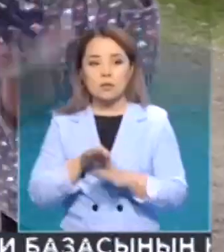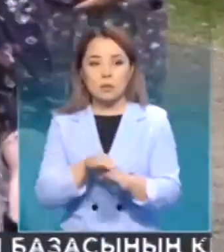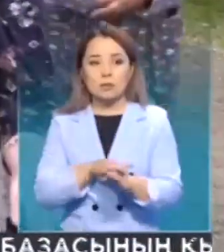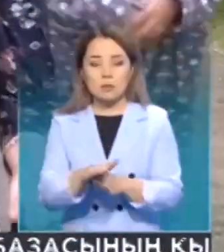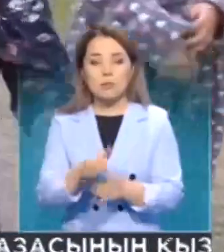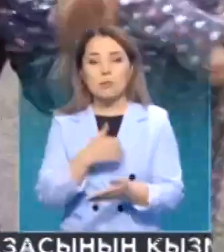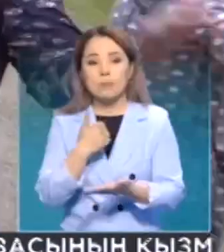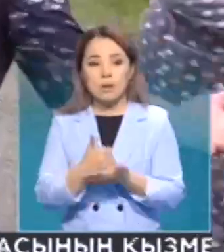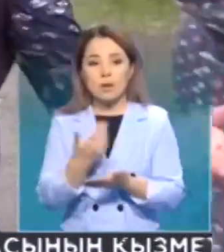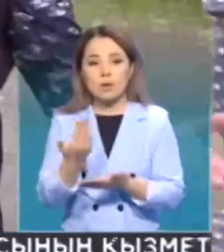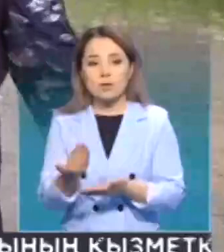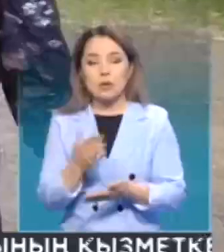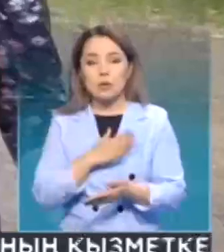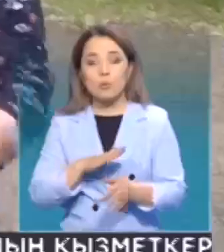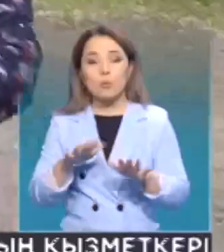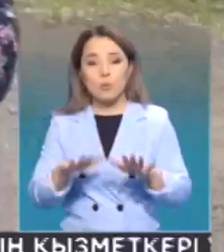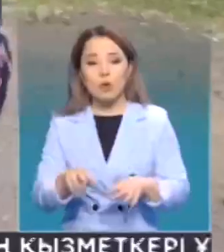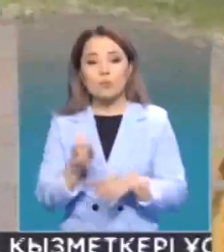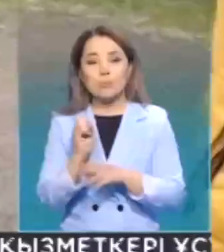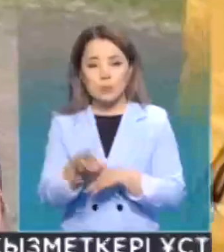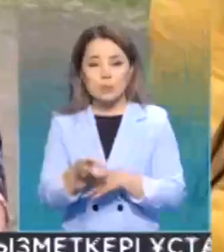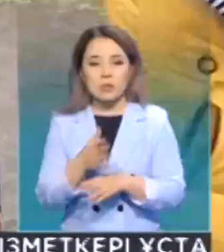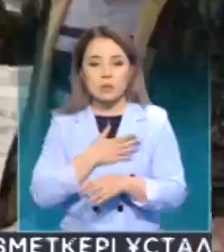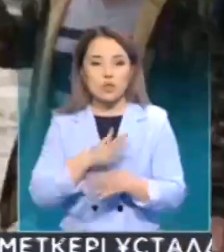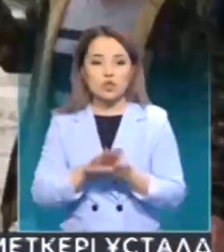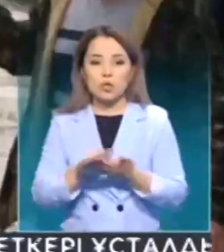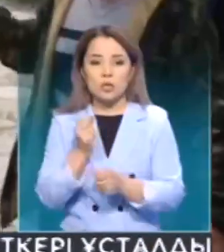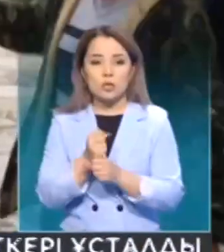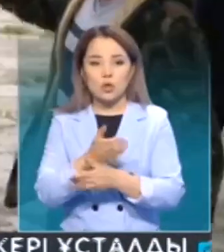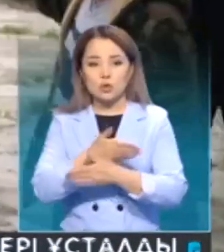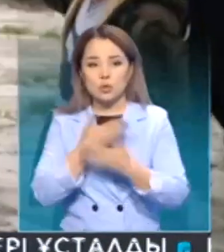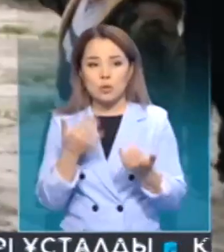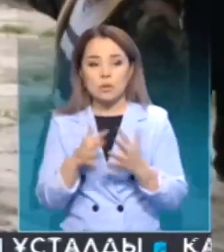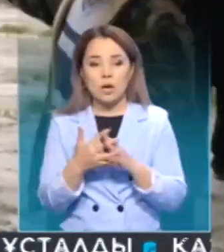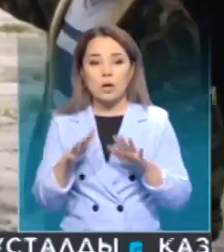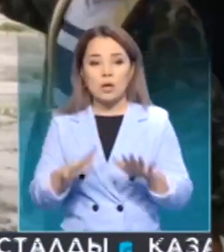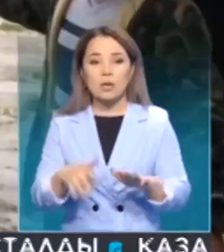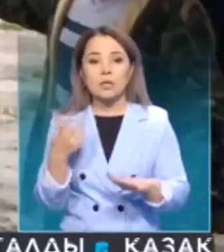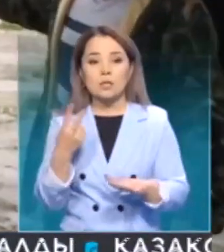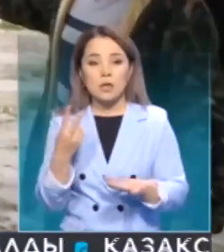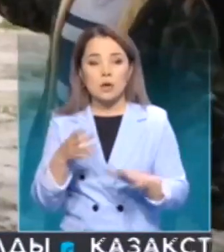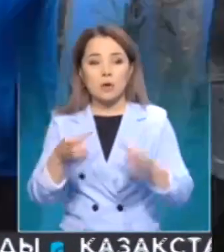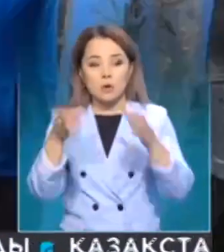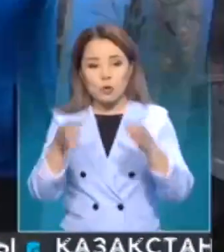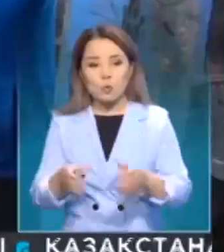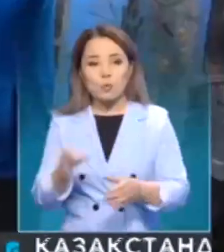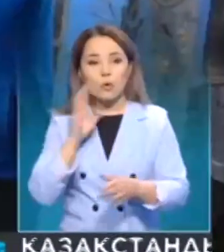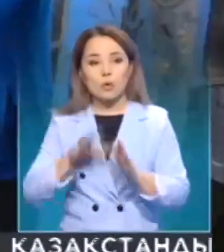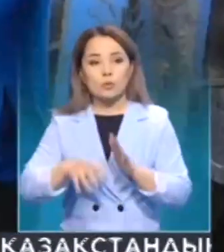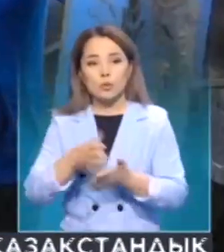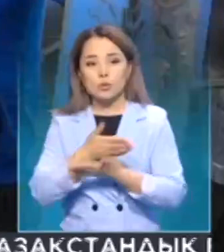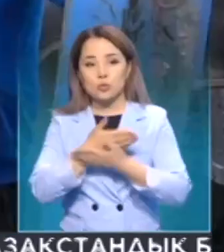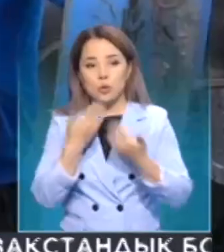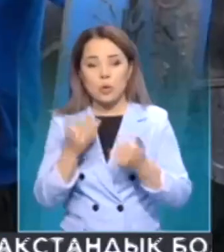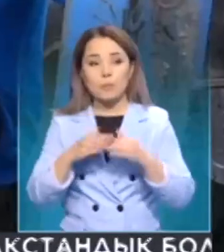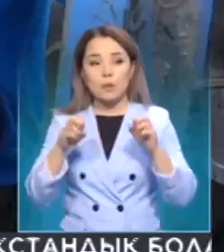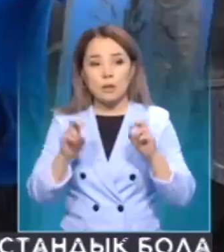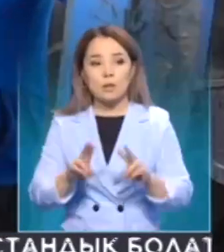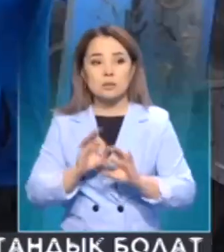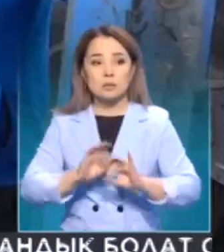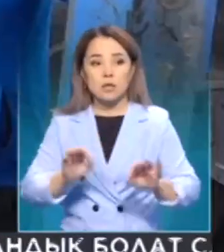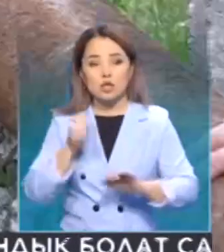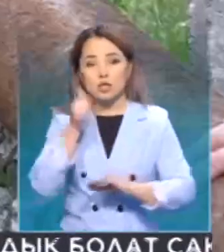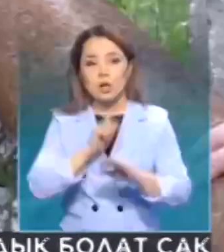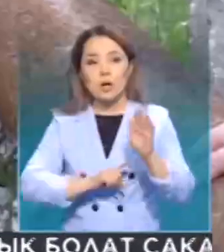Халықпен істеспей ма, орынды босатып қойсын. Ештеңе істеген жоқ. Қазір ауылдағы екінші ұңғымада да су сорғыш жоқ. Мамандардың айтуынша